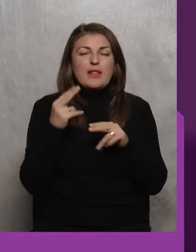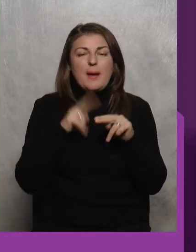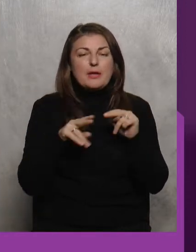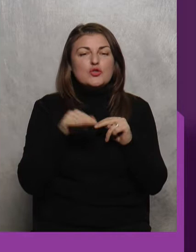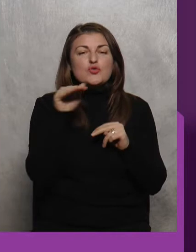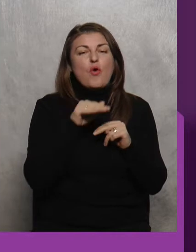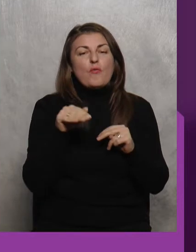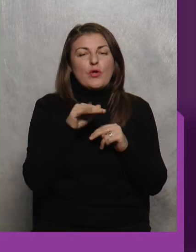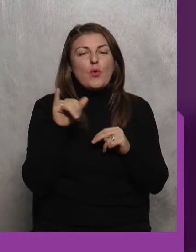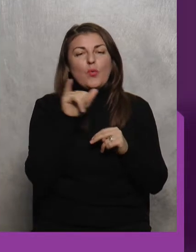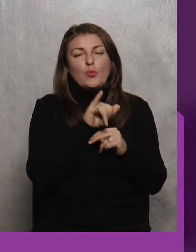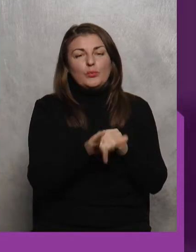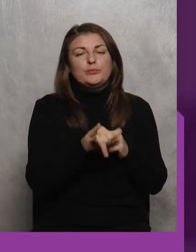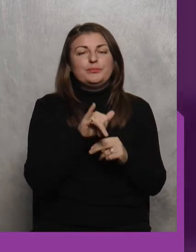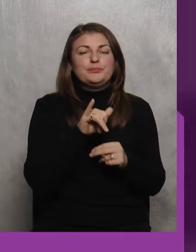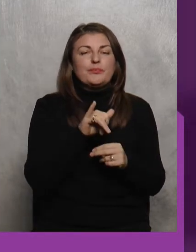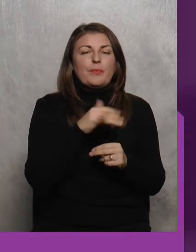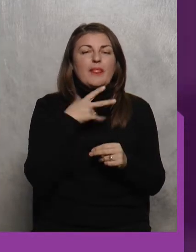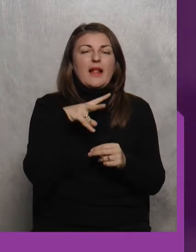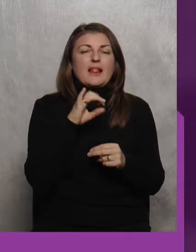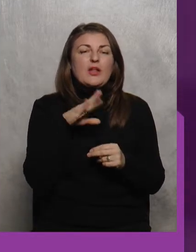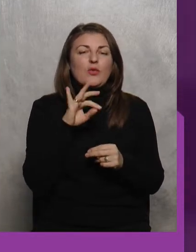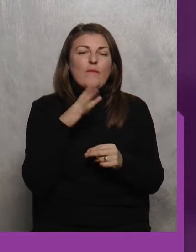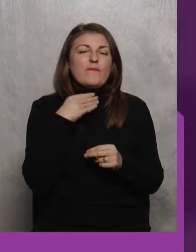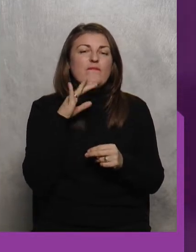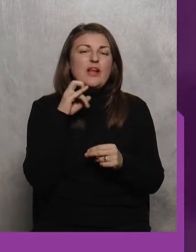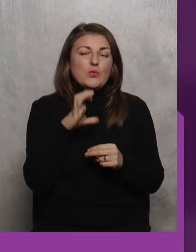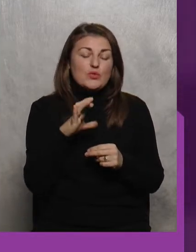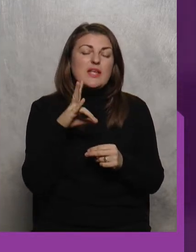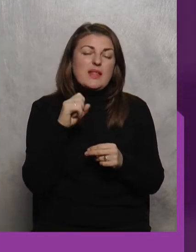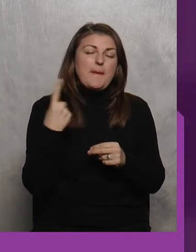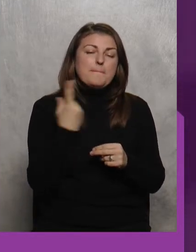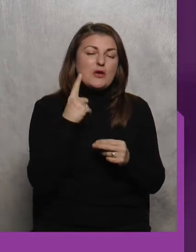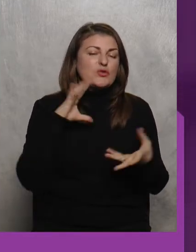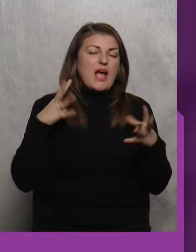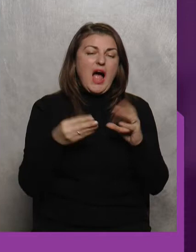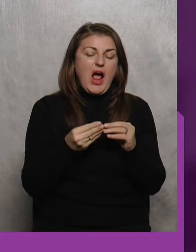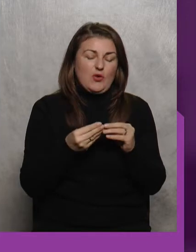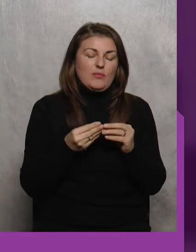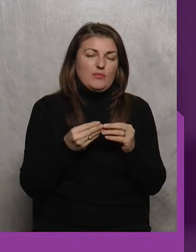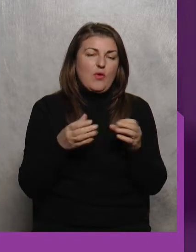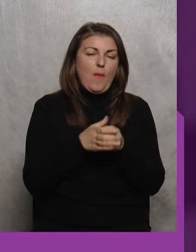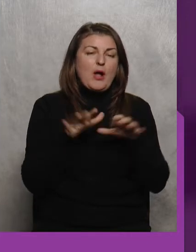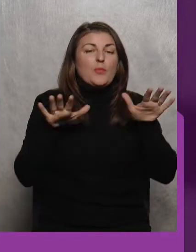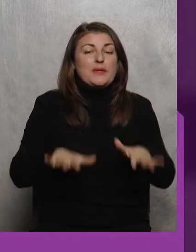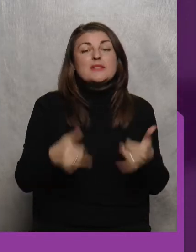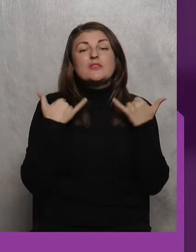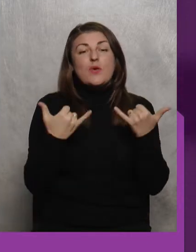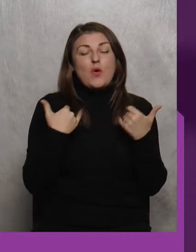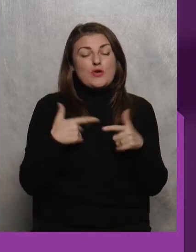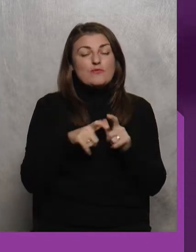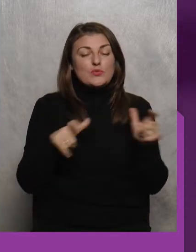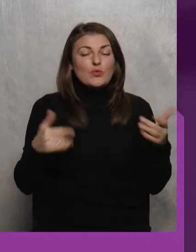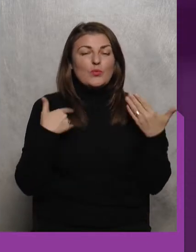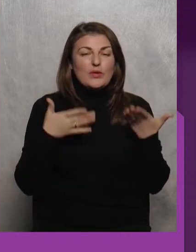наприкінці жовтня у литовському Вільнюсі на першому загальнокомандному місці. І сьогодні в студії